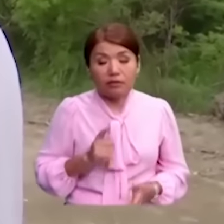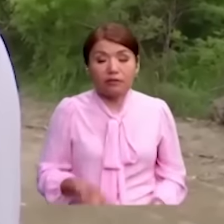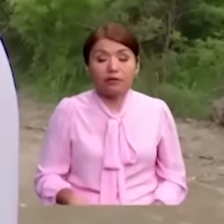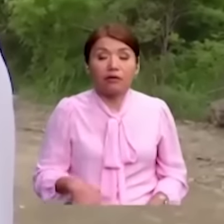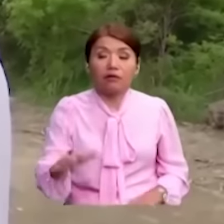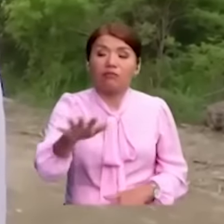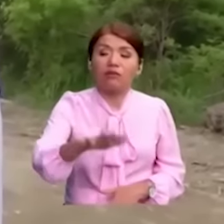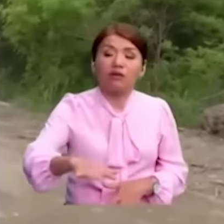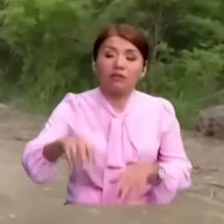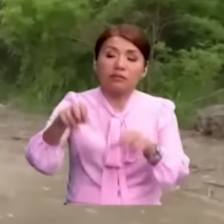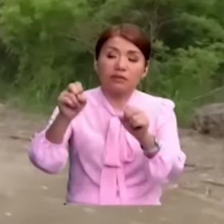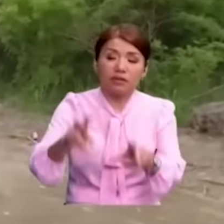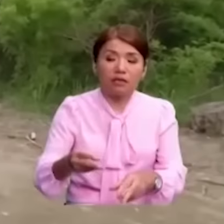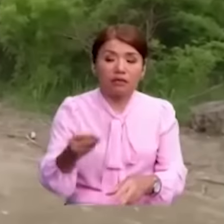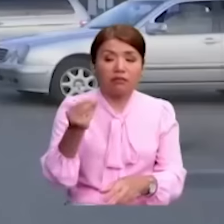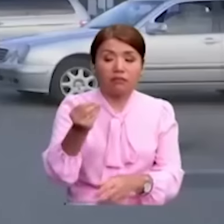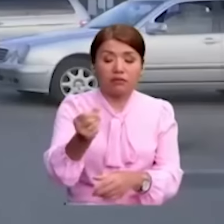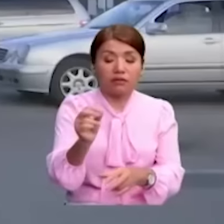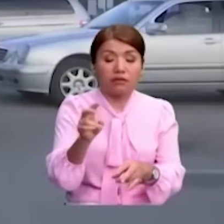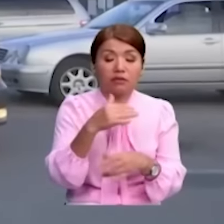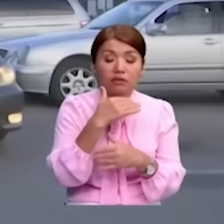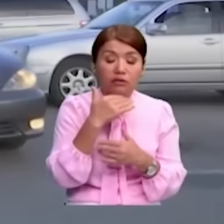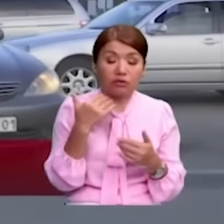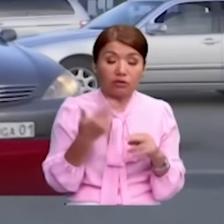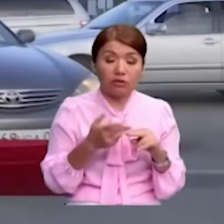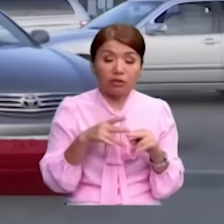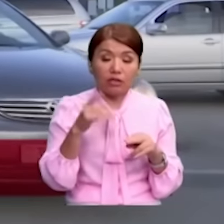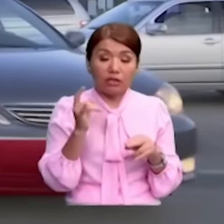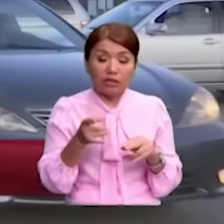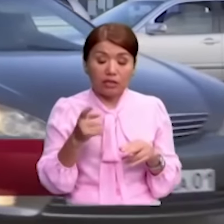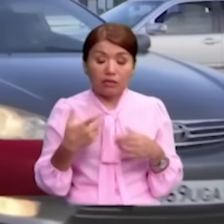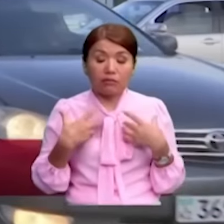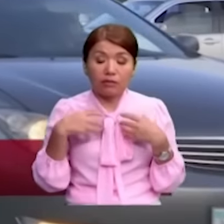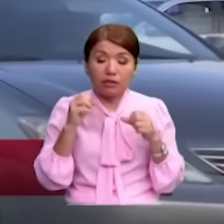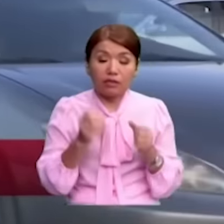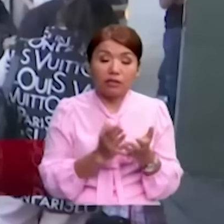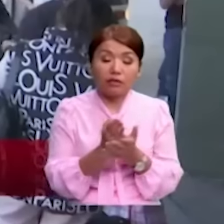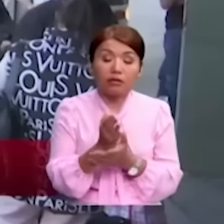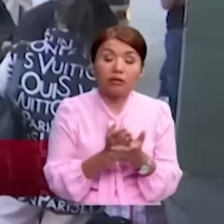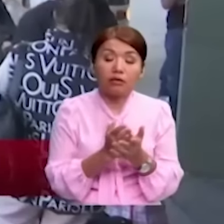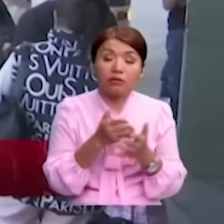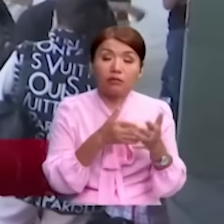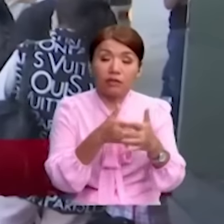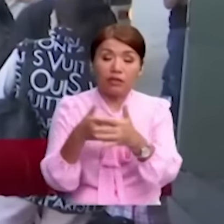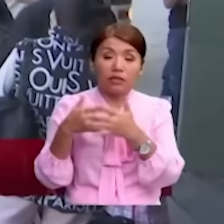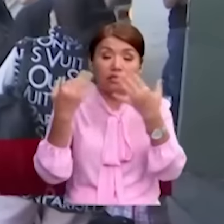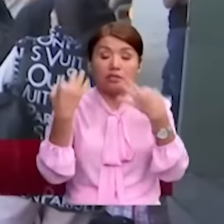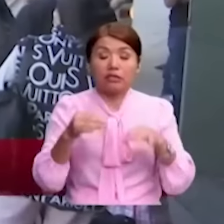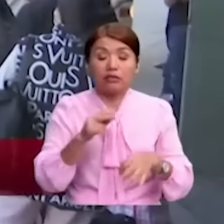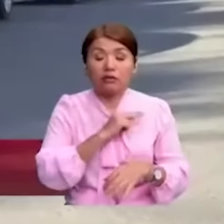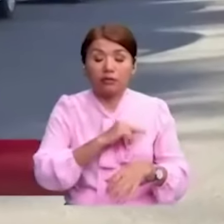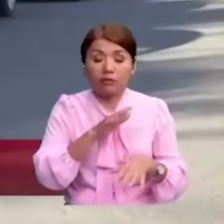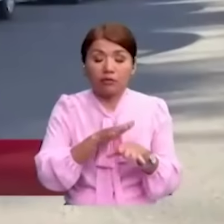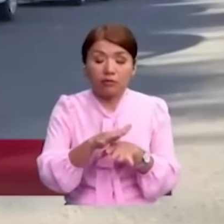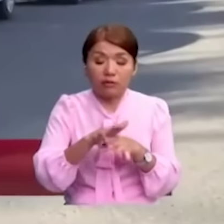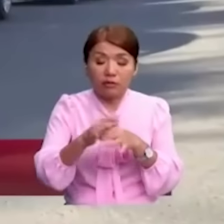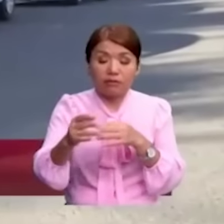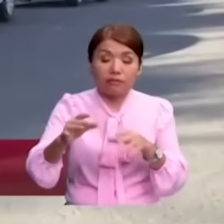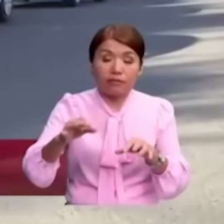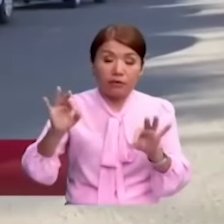зону заказов попадаешь. Такси жүргізушілері осылайша тығырққа тірелгендерін айтады. Емін еркін жұмыс істеуімізге мүмкіндік